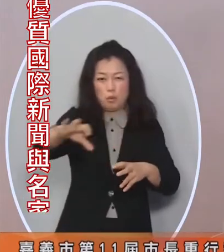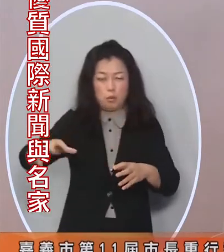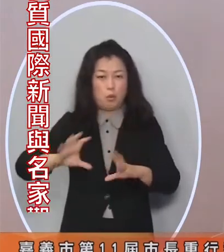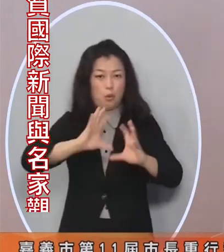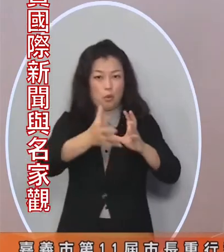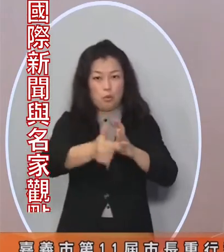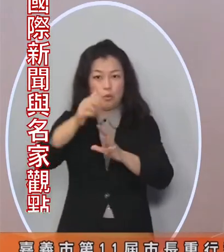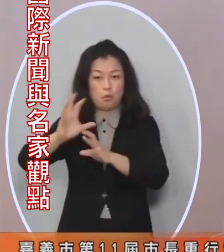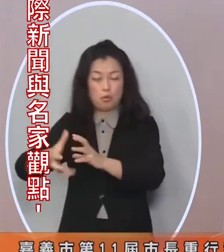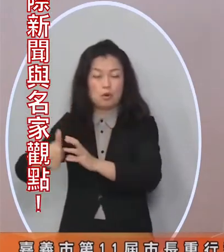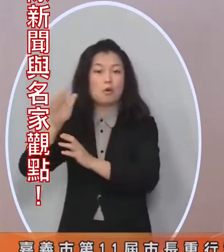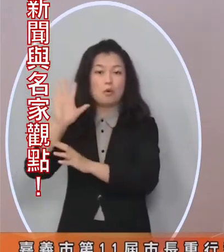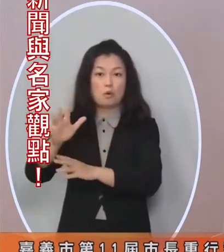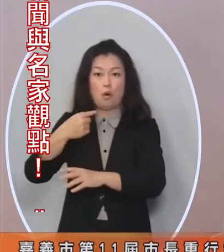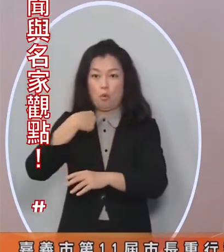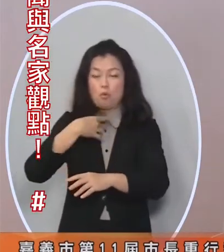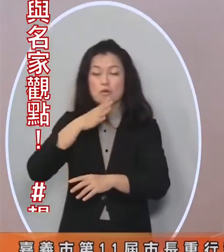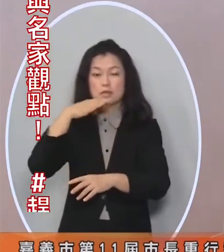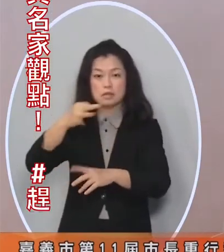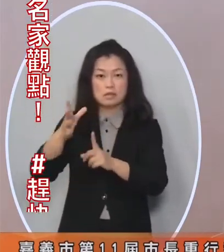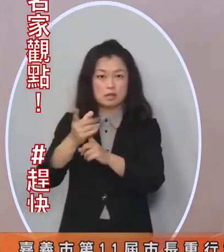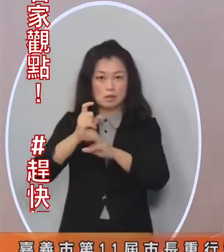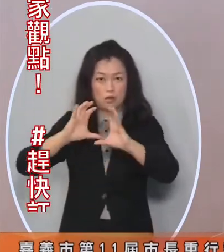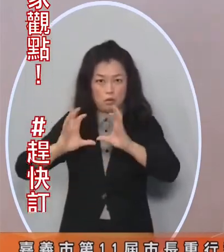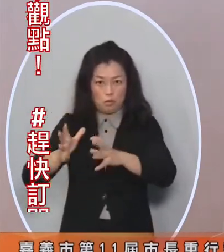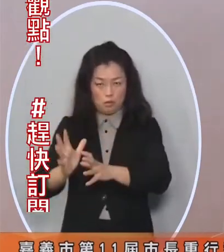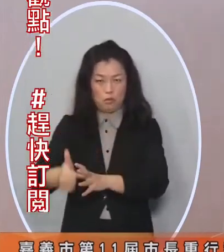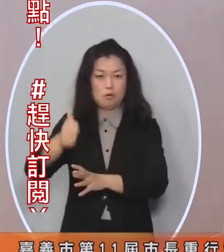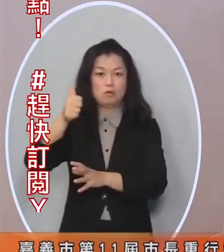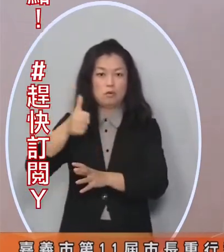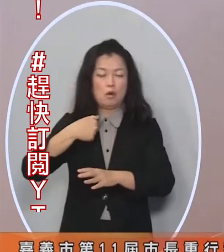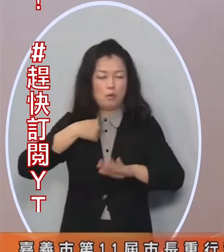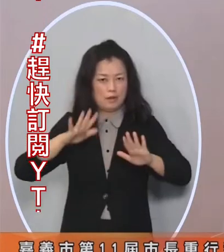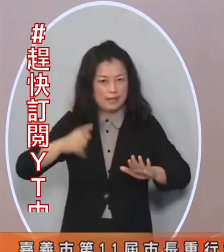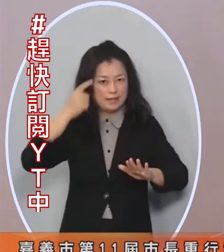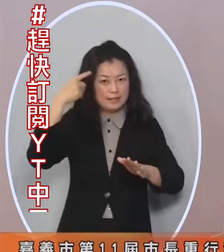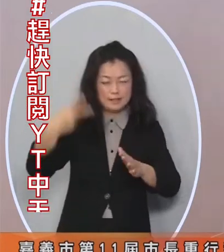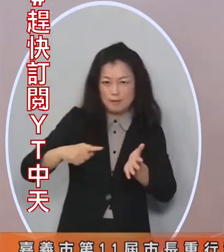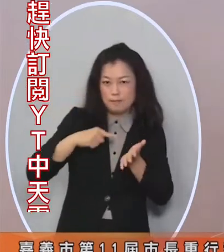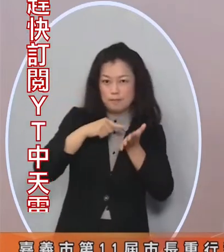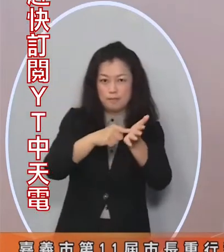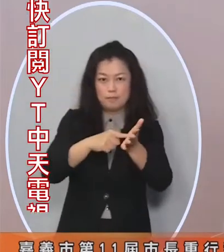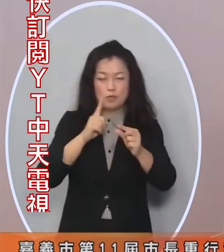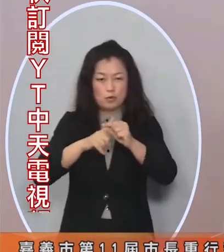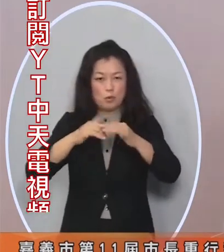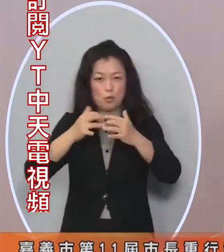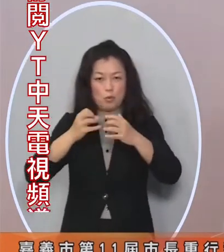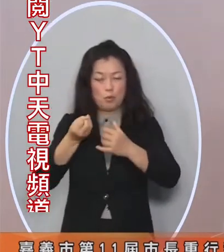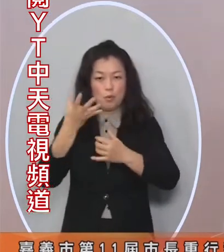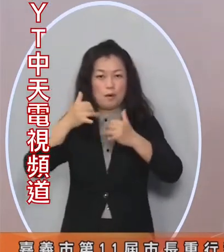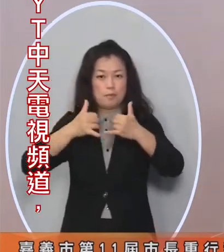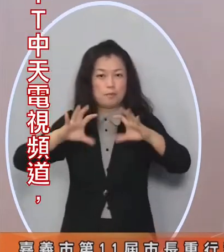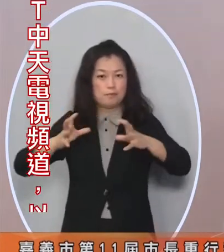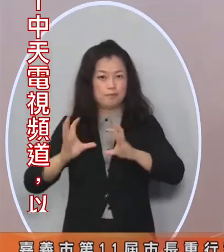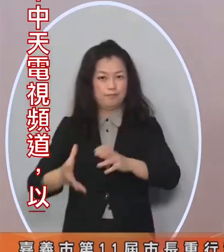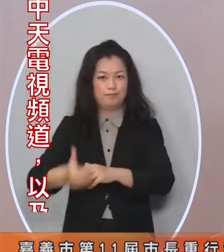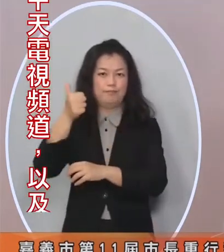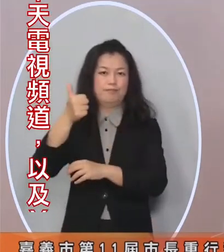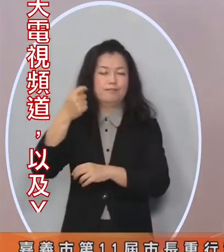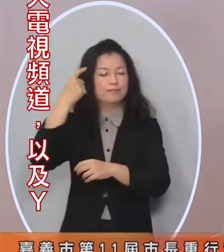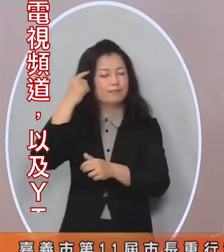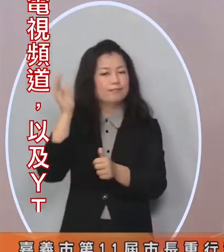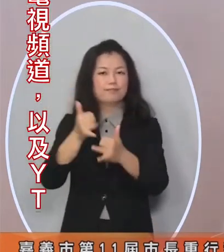统，我现在只是争取中华民国总统来为大家服务的机会而已啊！好，谢谢。那另外，我们这